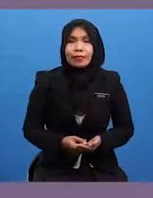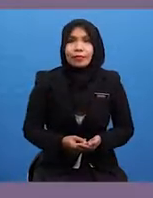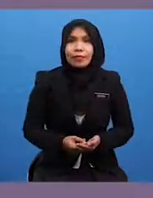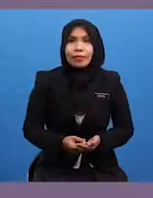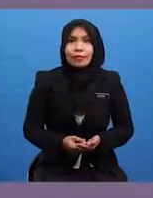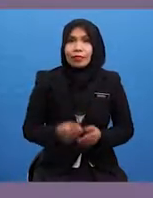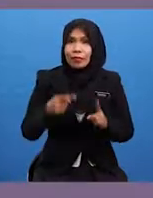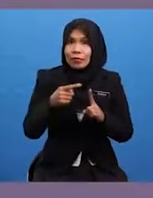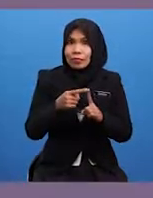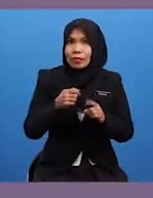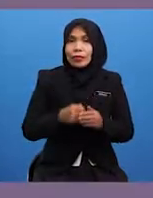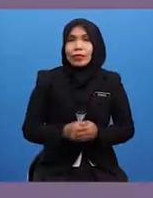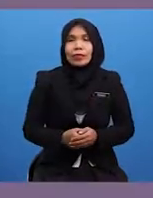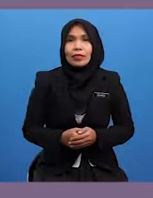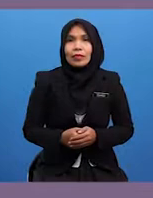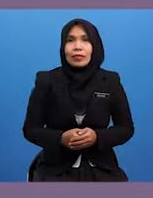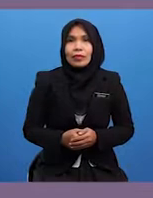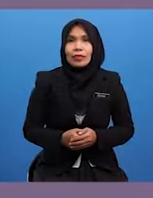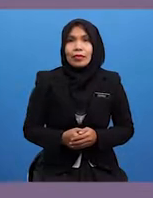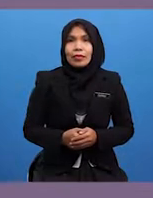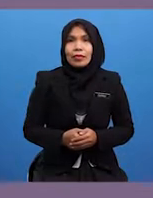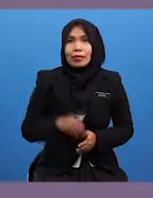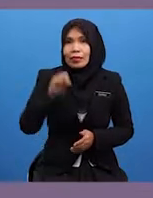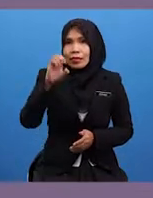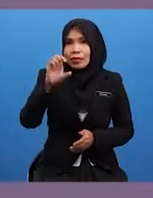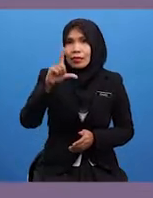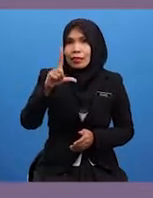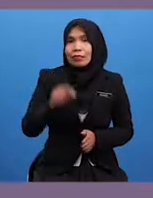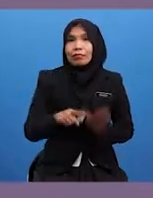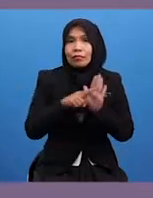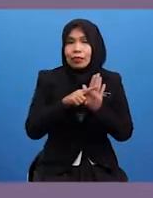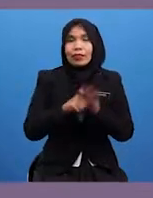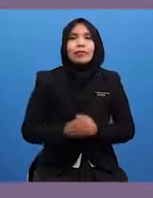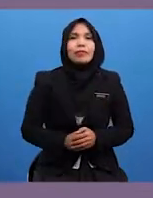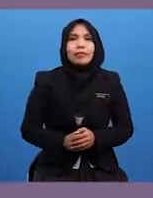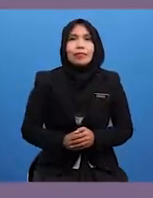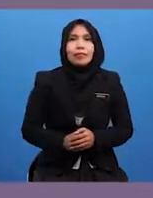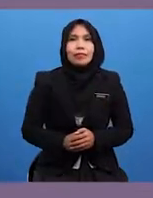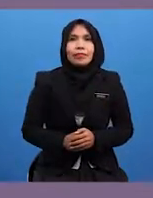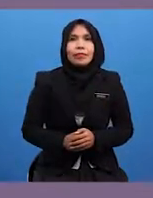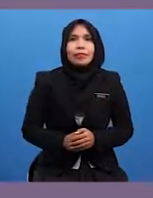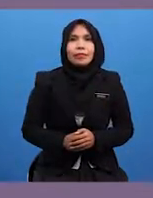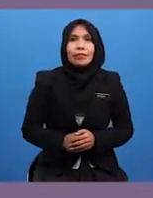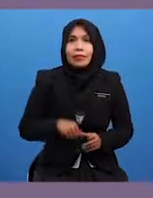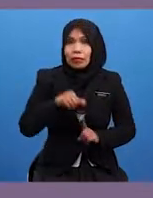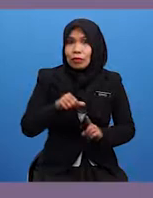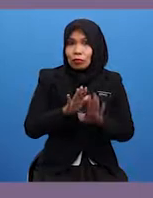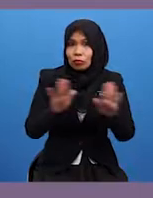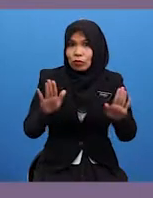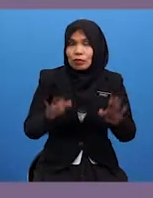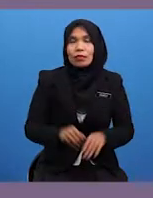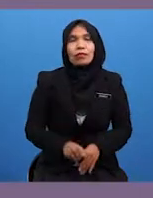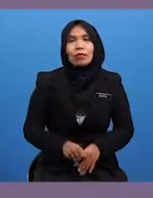kering. Sekiranya suis terbuka, litar menjadi tidak lengkap dan mentol tidak akan